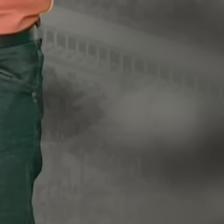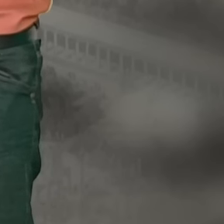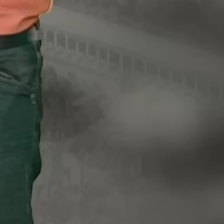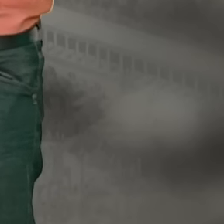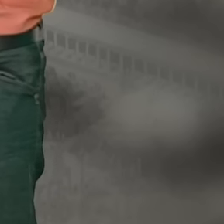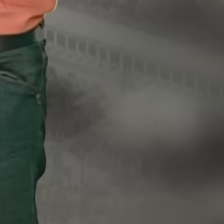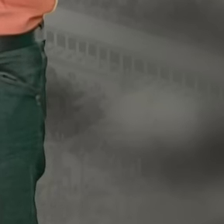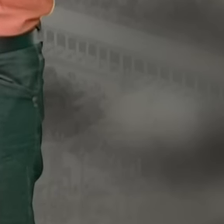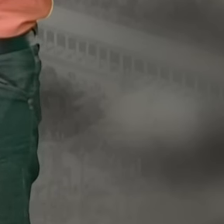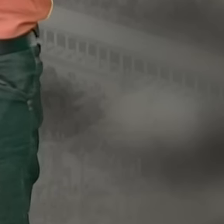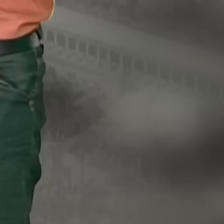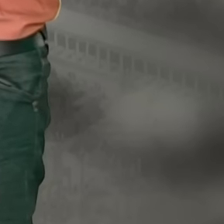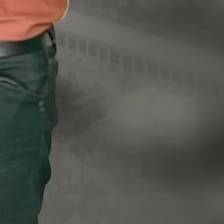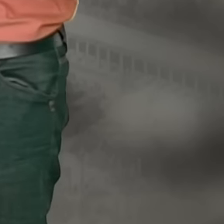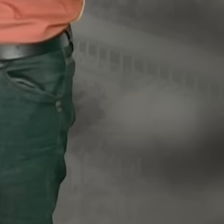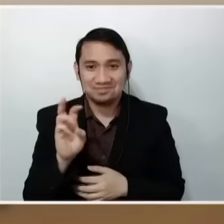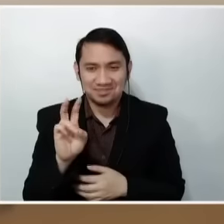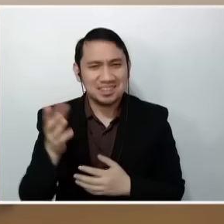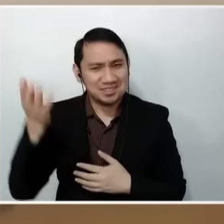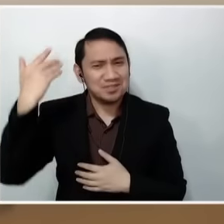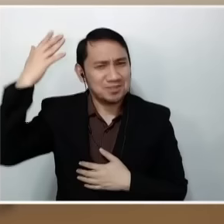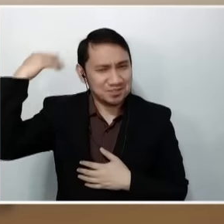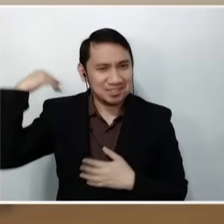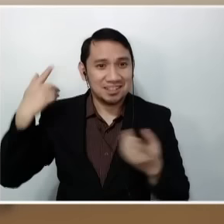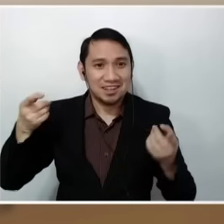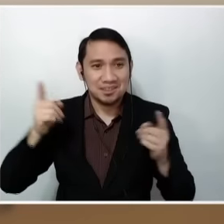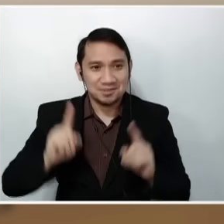malipot. 700 taon na nakakalipas.